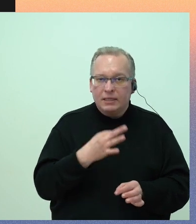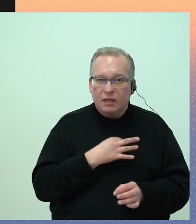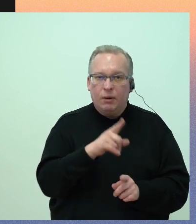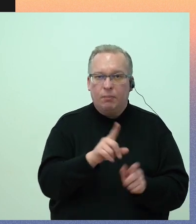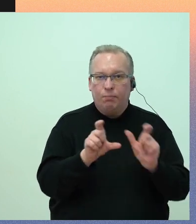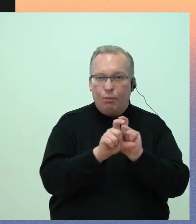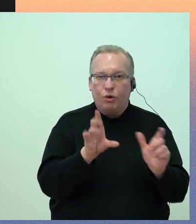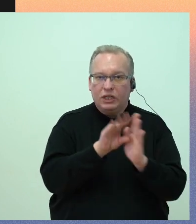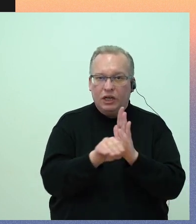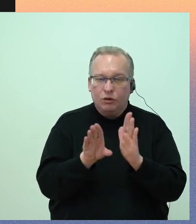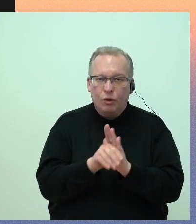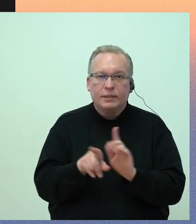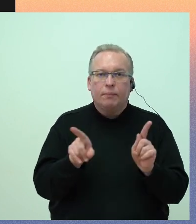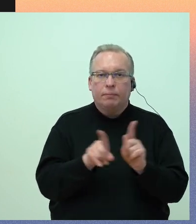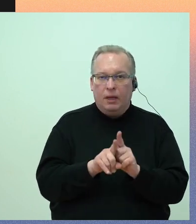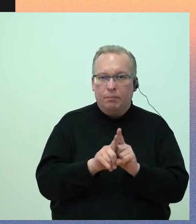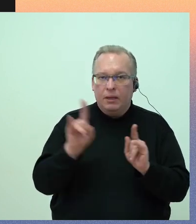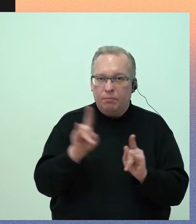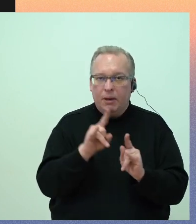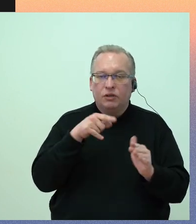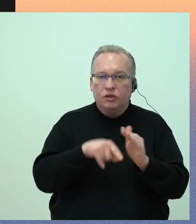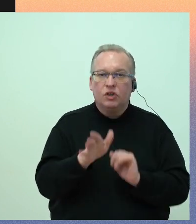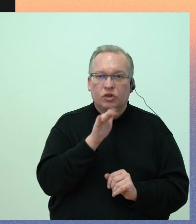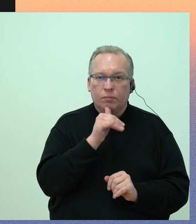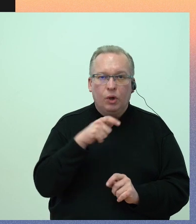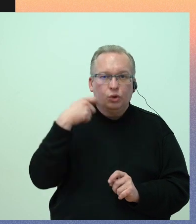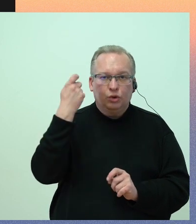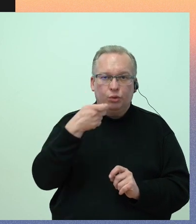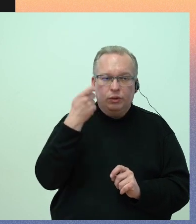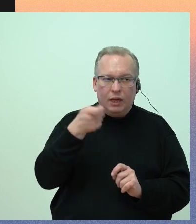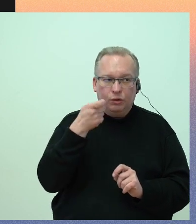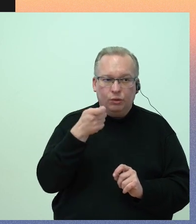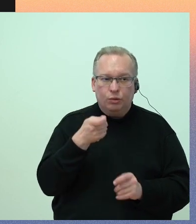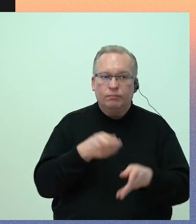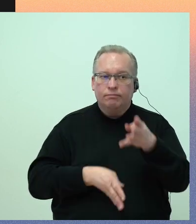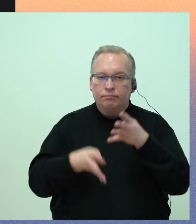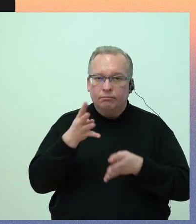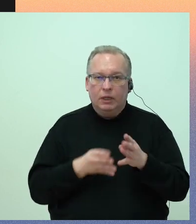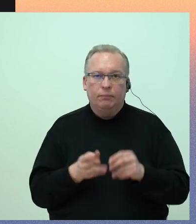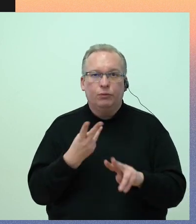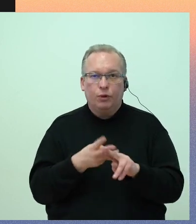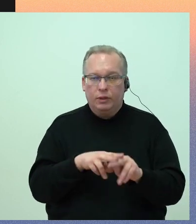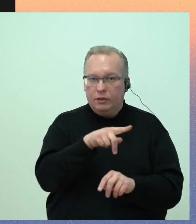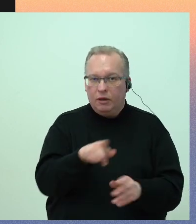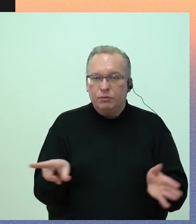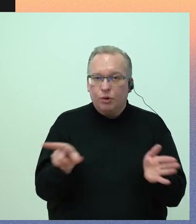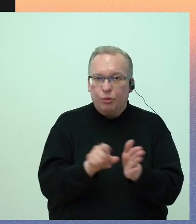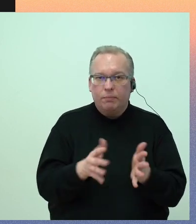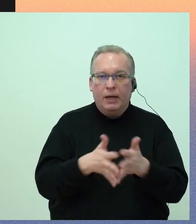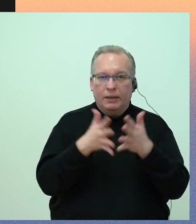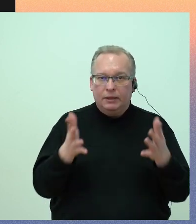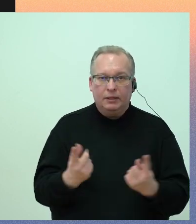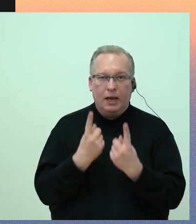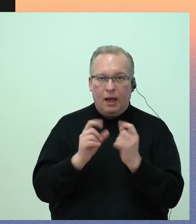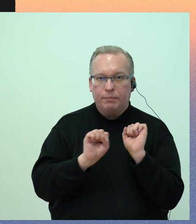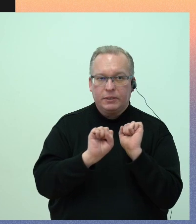grasinama mokyklose, sinagogose, studentų miesteliuose. Todėl jiems būtina didelė